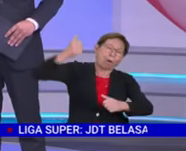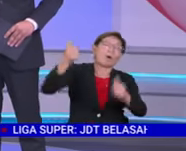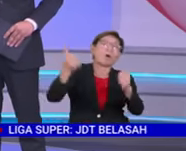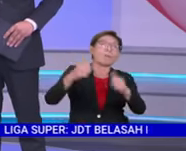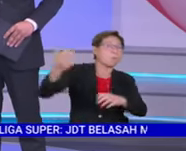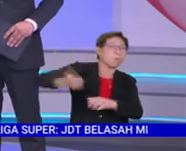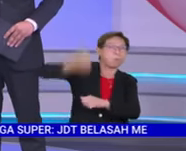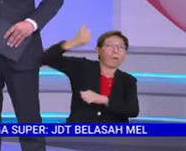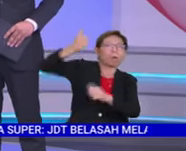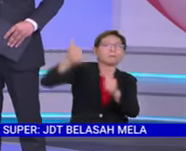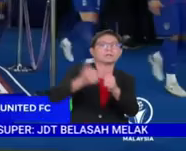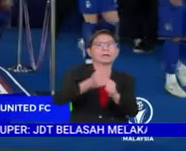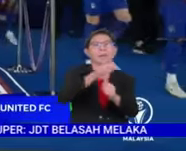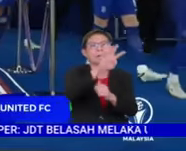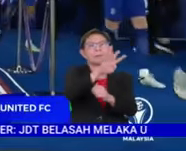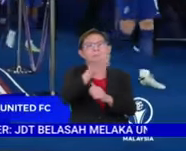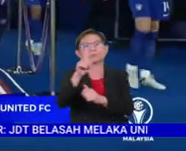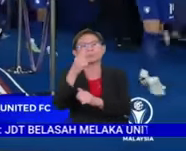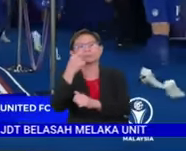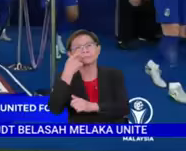mata.